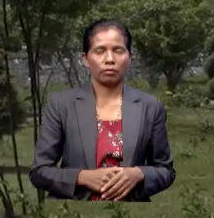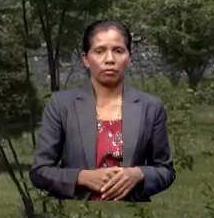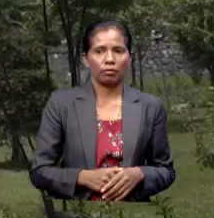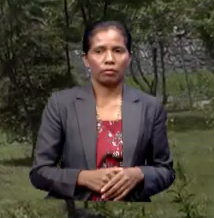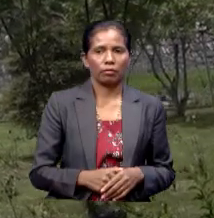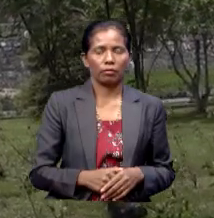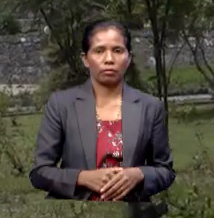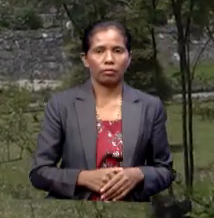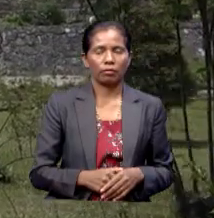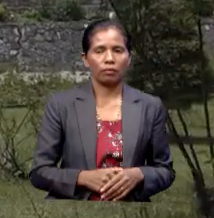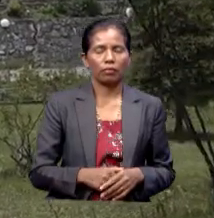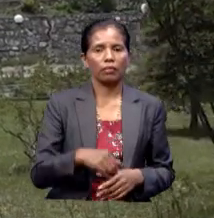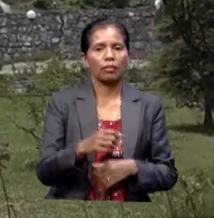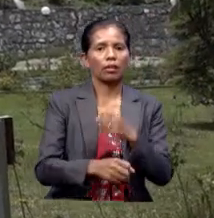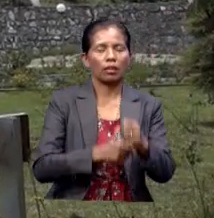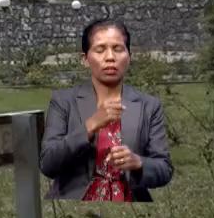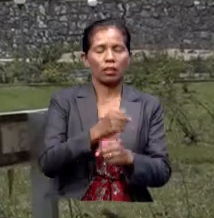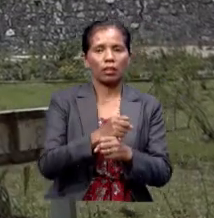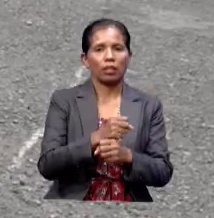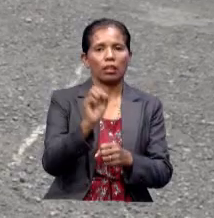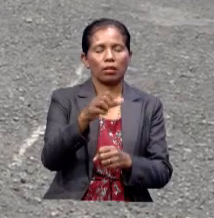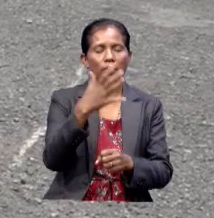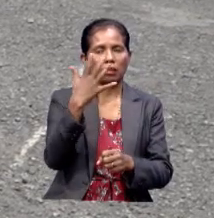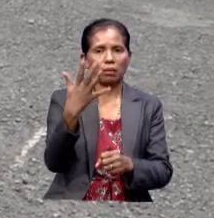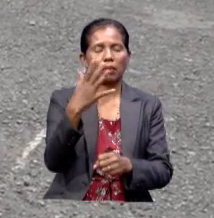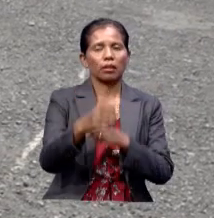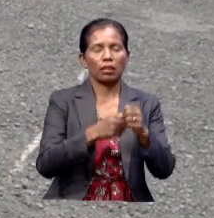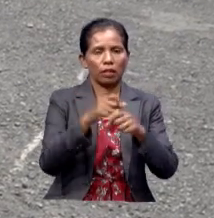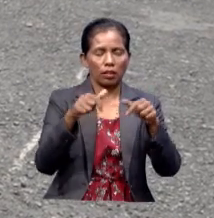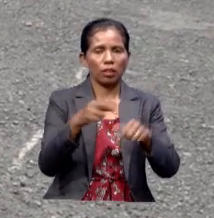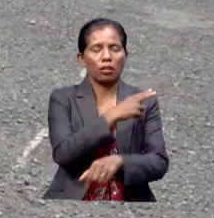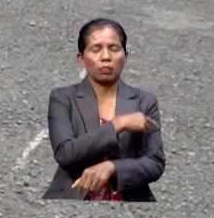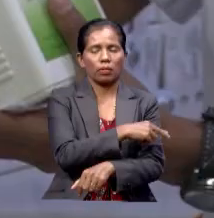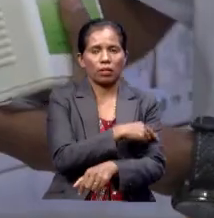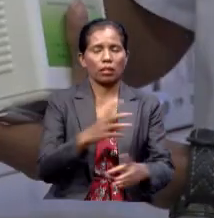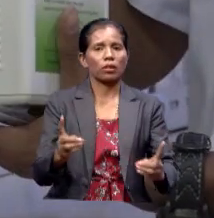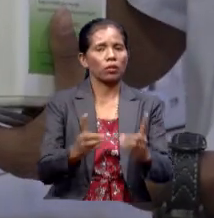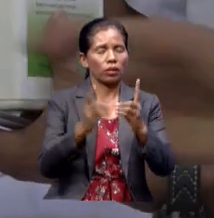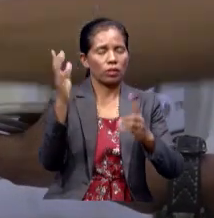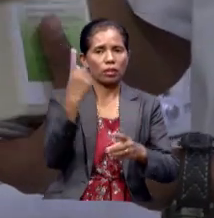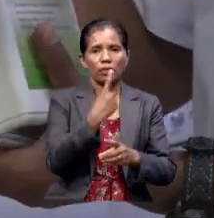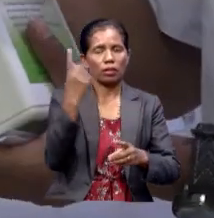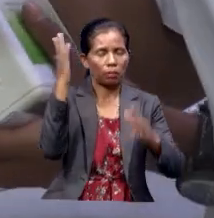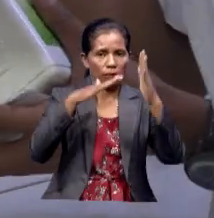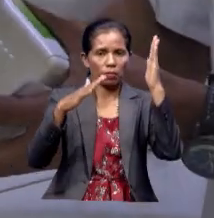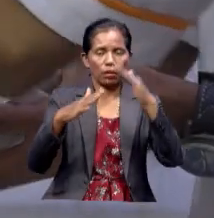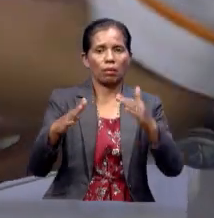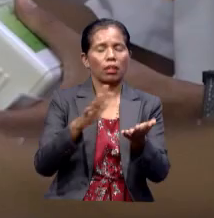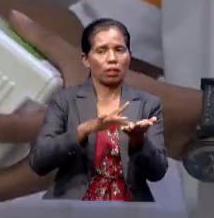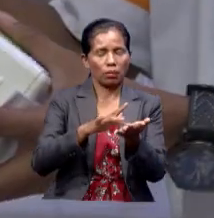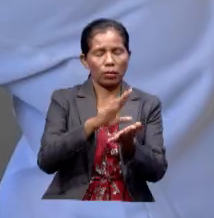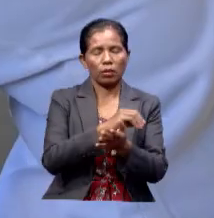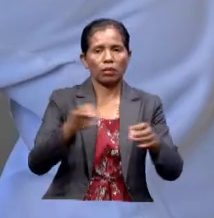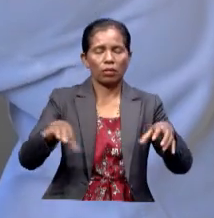Iha aniversario badala sanurasin 5 tinang ne Ospital Referal Mobisi se asurna fatin problema falta imoruk no recurso humano di uliu mediko